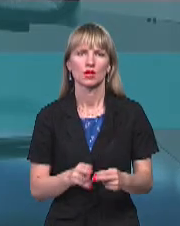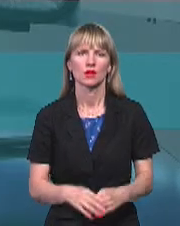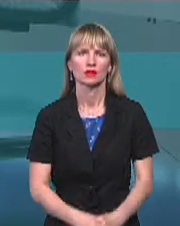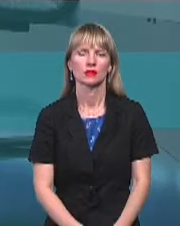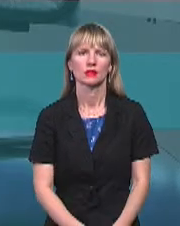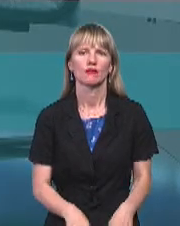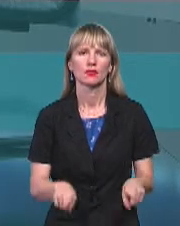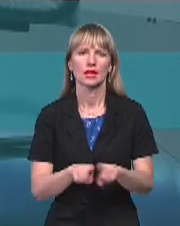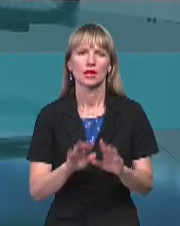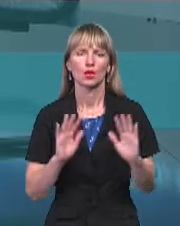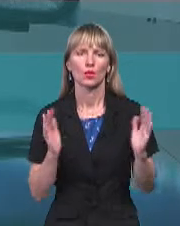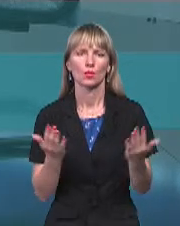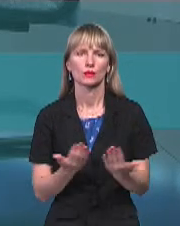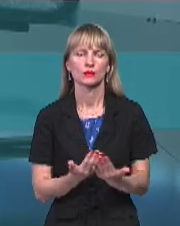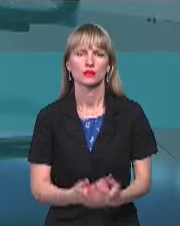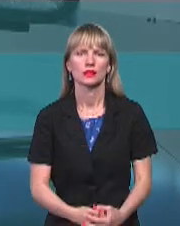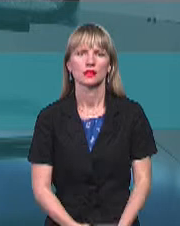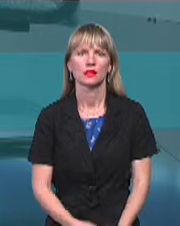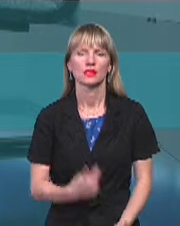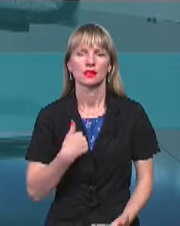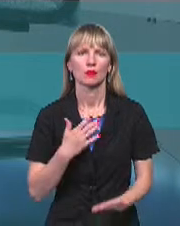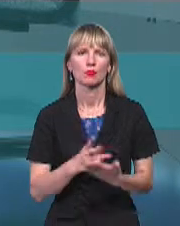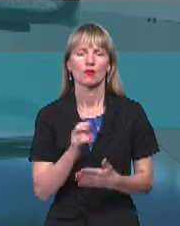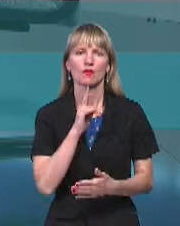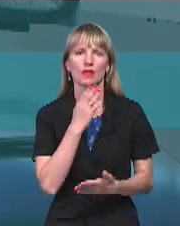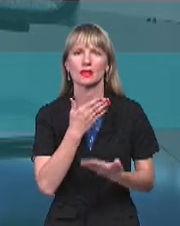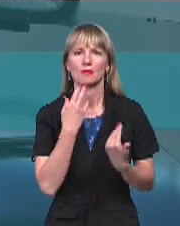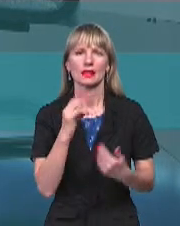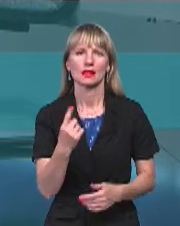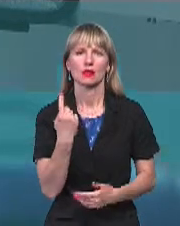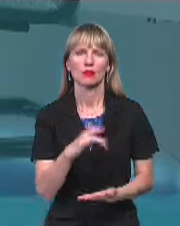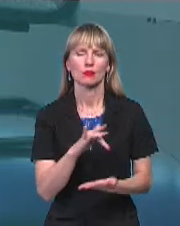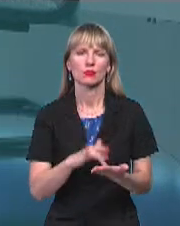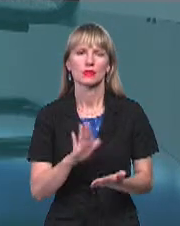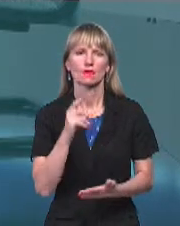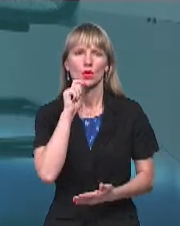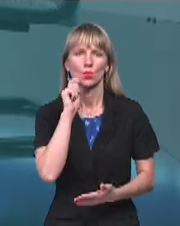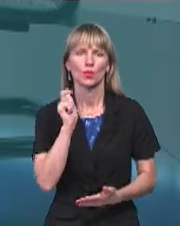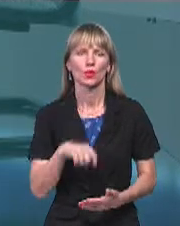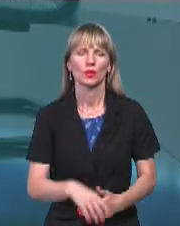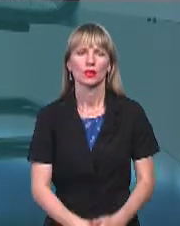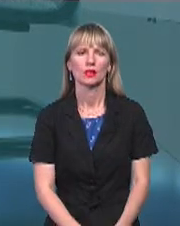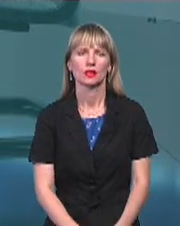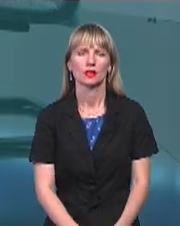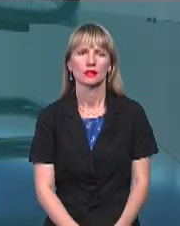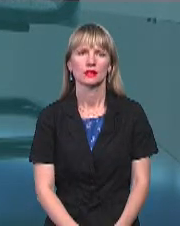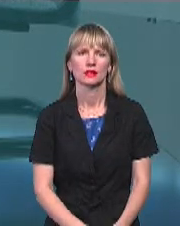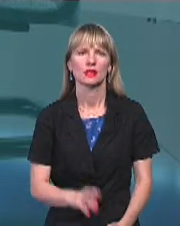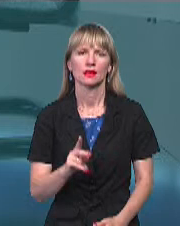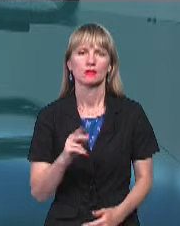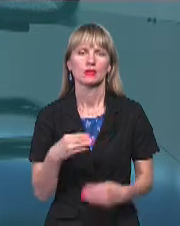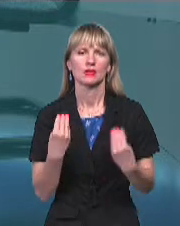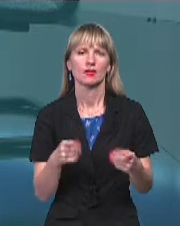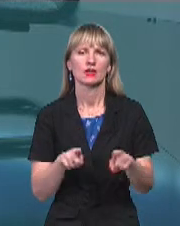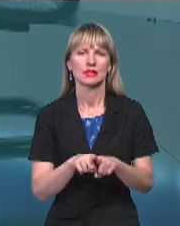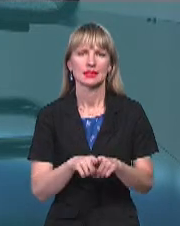В таких обсягах я маю на увазі. Нема жодного міста в Україні, яке б надавало